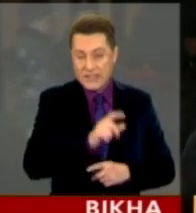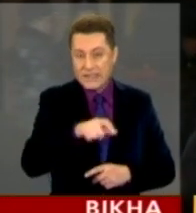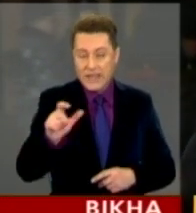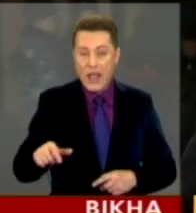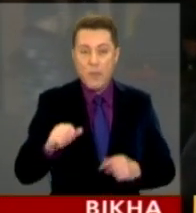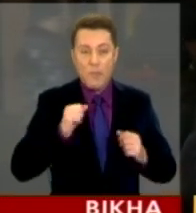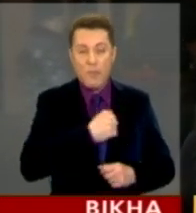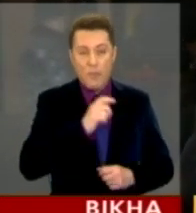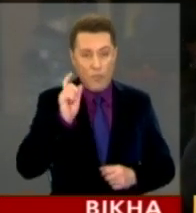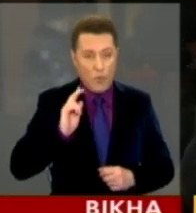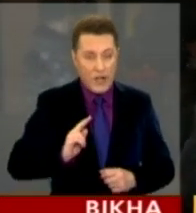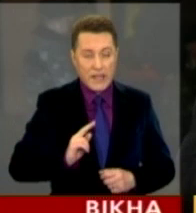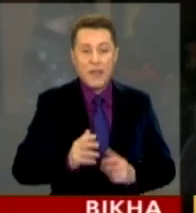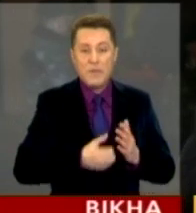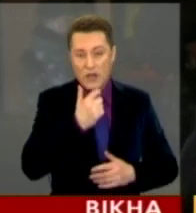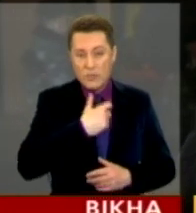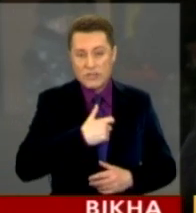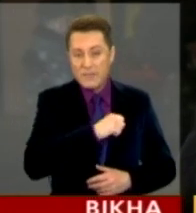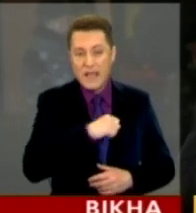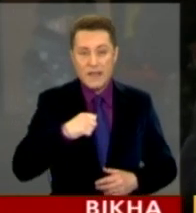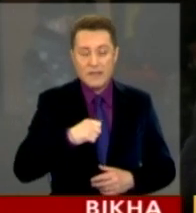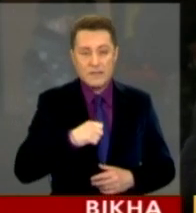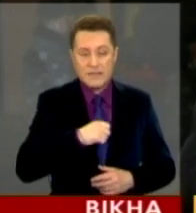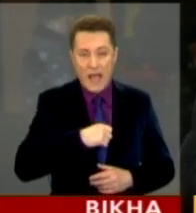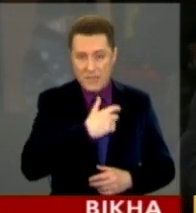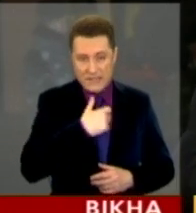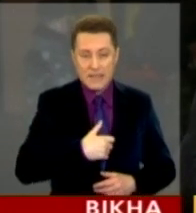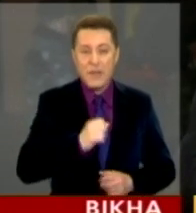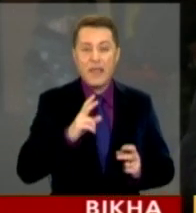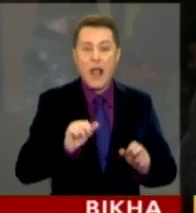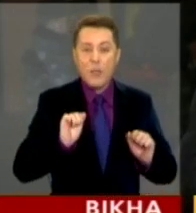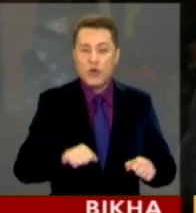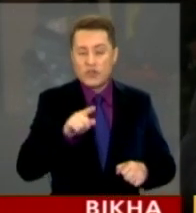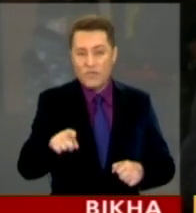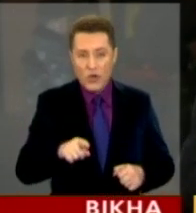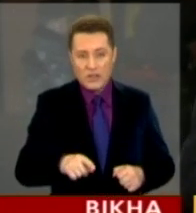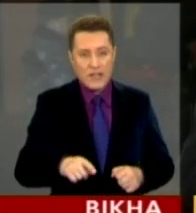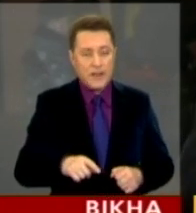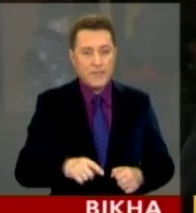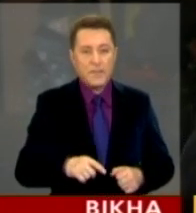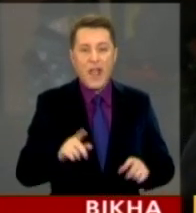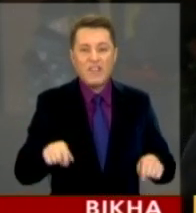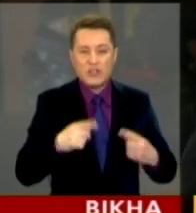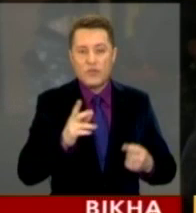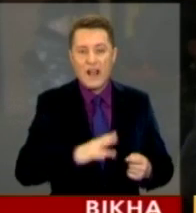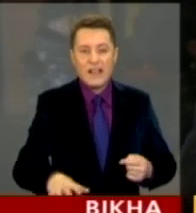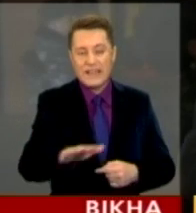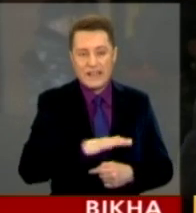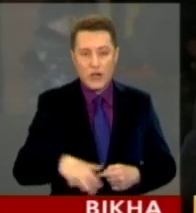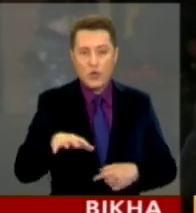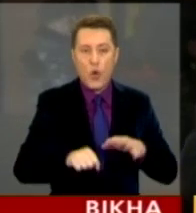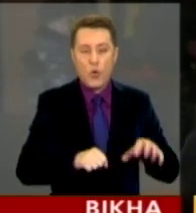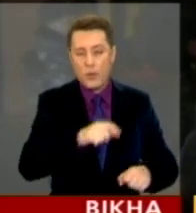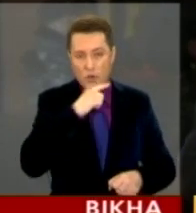себе як можуть і от досить незвичний спосіб. Вони вдарили роком по нервах і влаштували на території